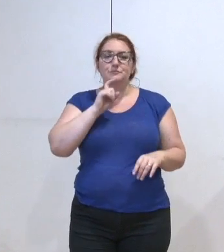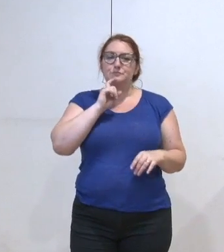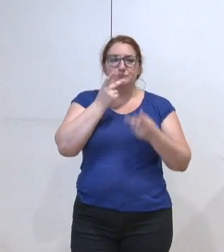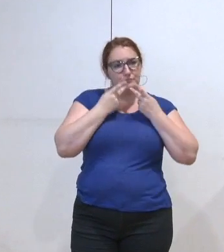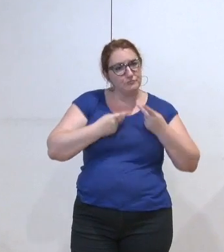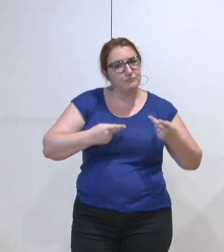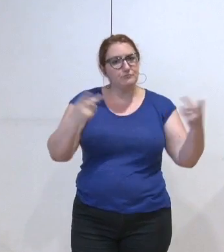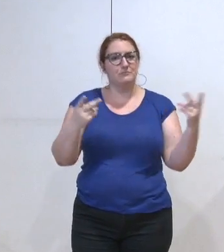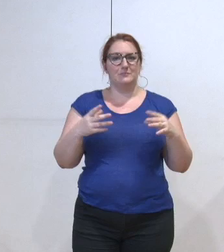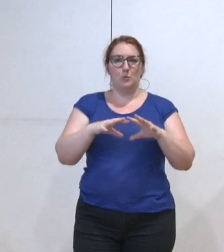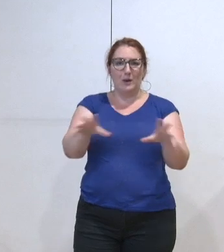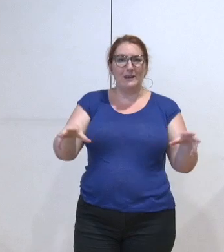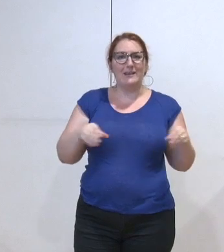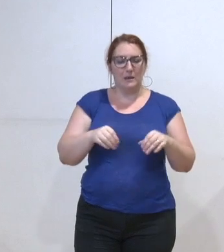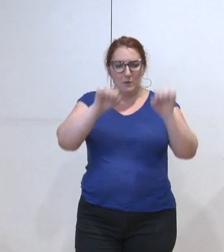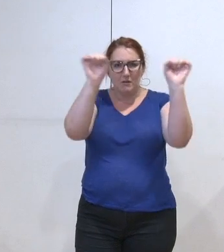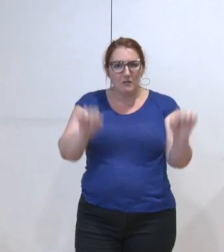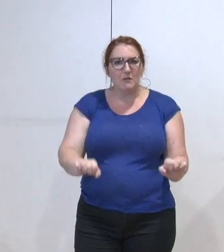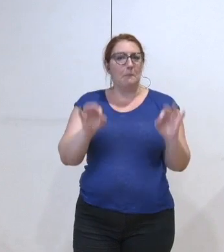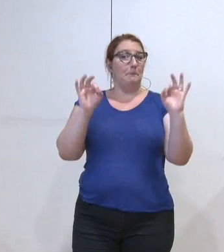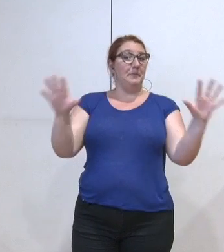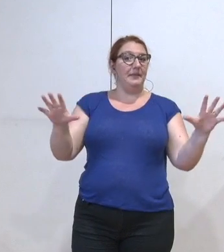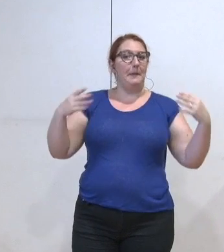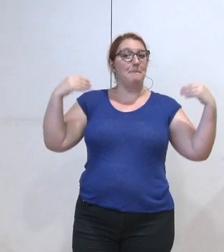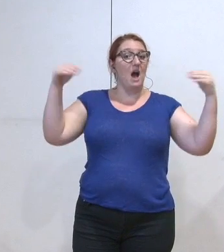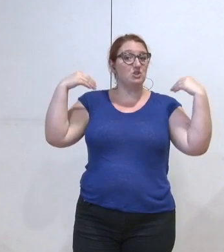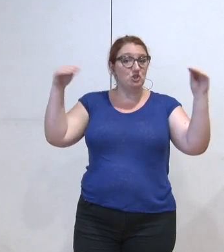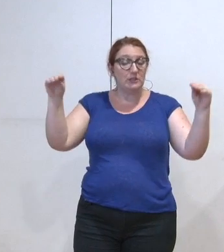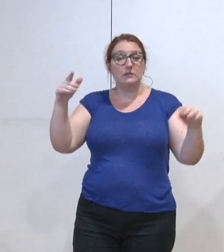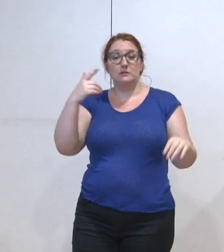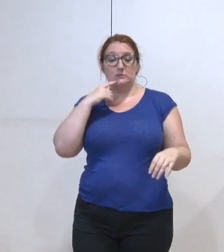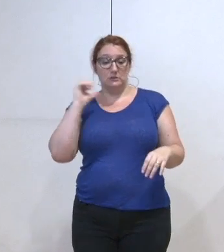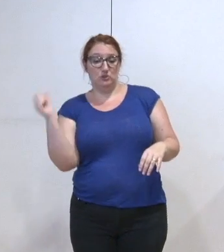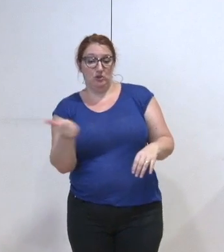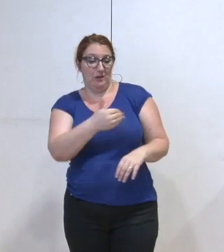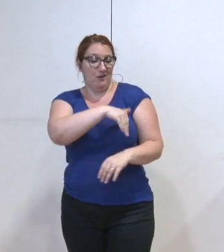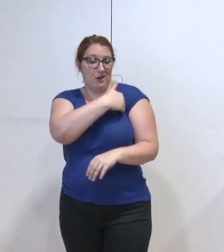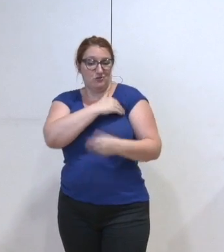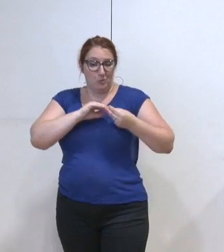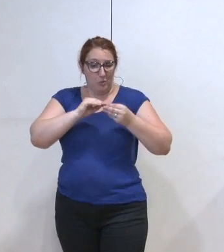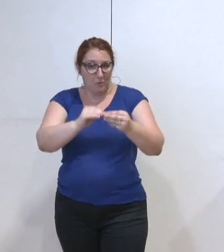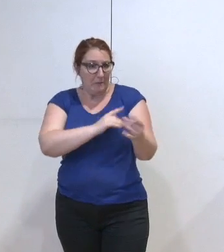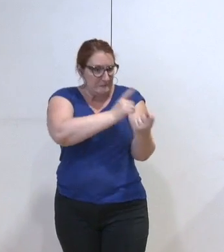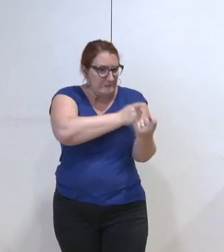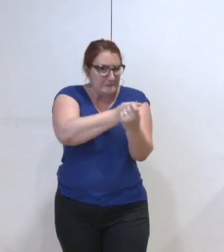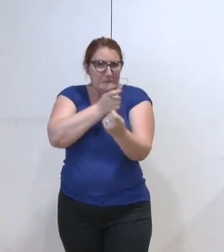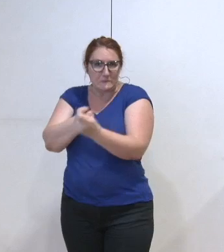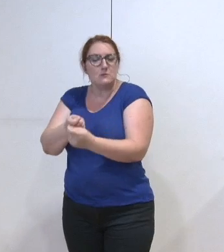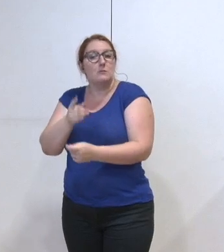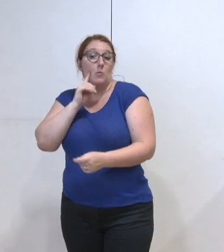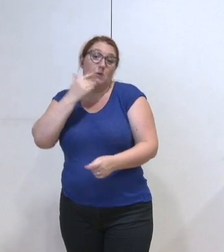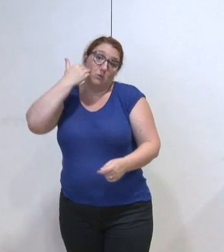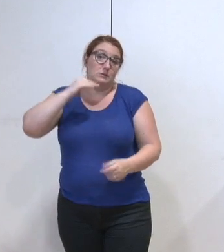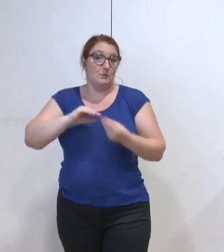en compte les spécificités de chaque saison et les difficultés particulières que peuvent rencontrer les agents et il y en a nous en sommes conscients les équipes seront alors